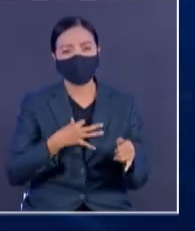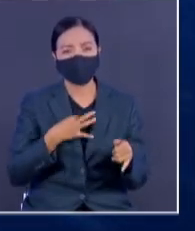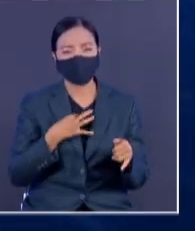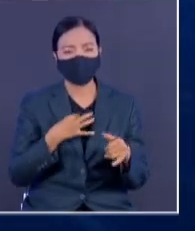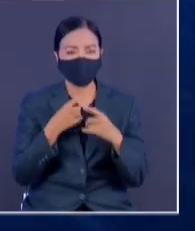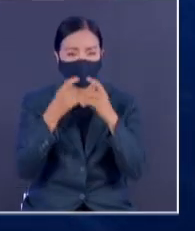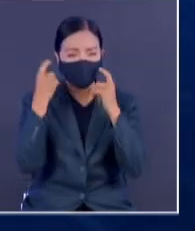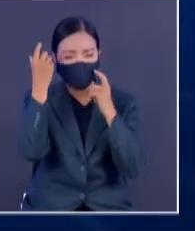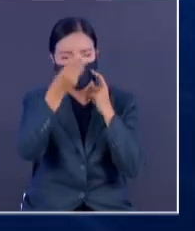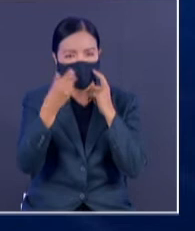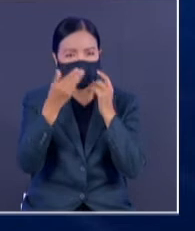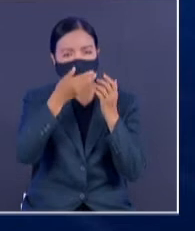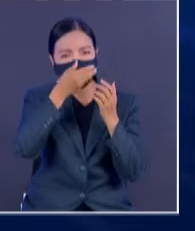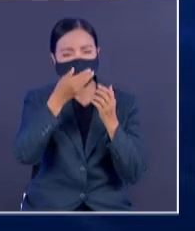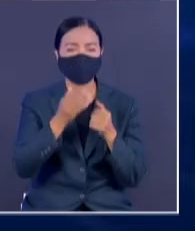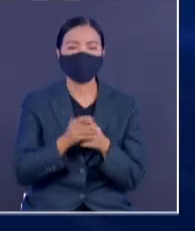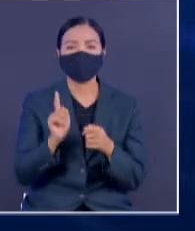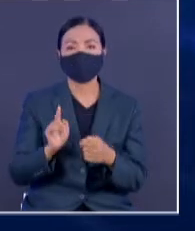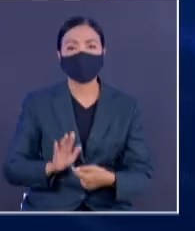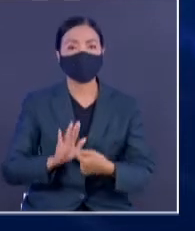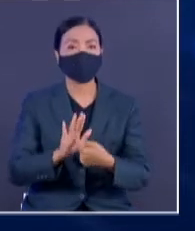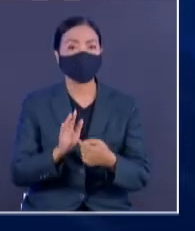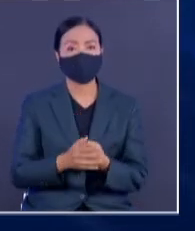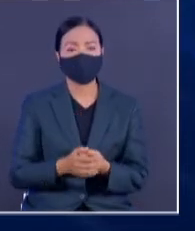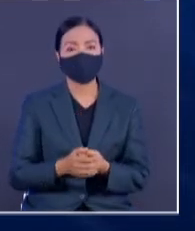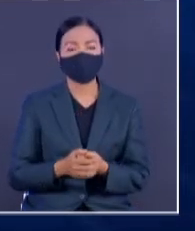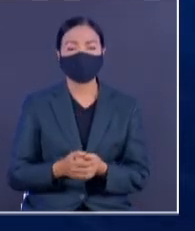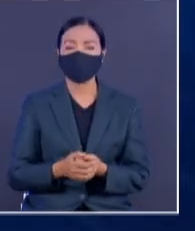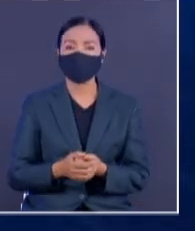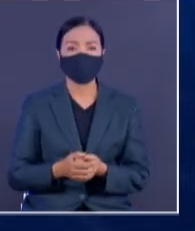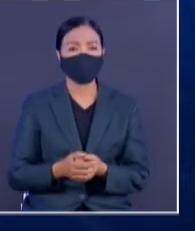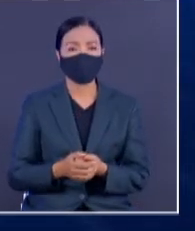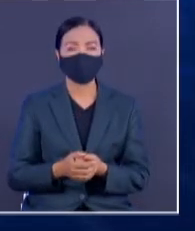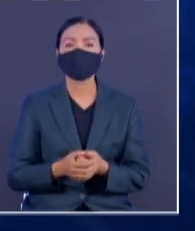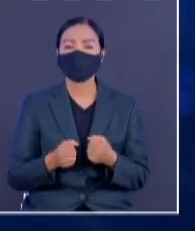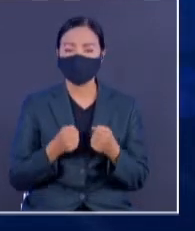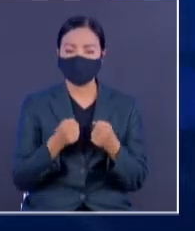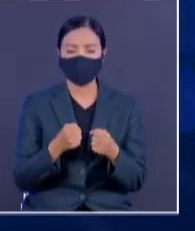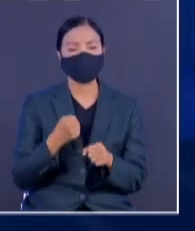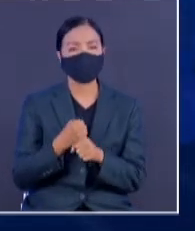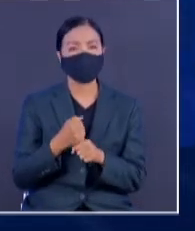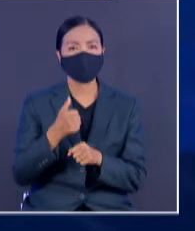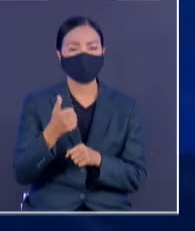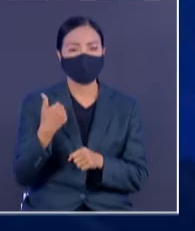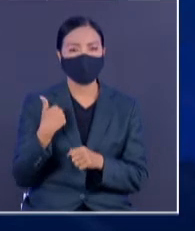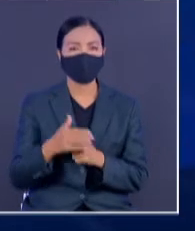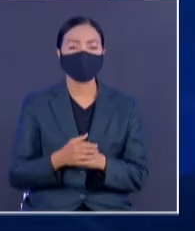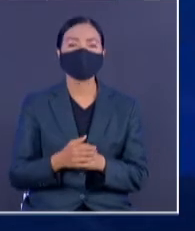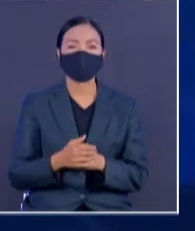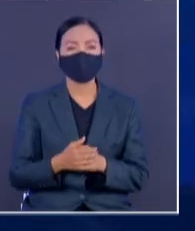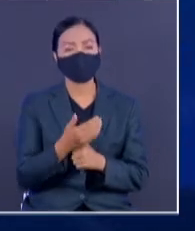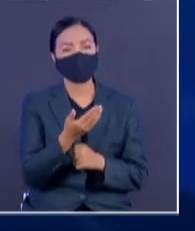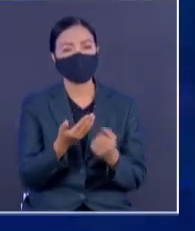แมสสีเหลืองเป็นตัวอย่างคือเขาบอกว่าไม่มีความขาดแคลนไหนอยู่เหนือความพยายามค่ะทำให้ชาวเน็ตต่างขอ